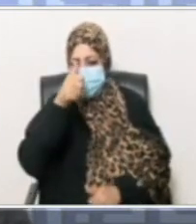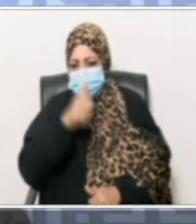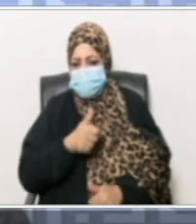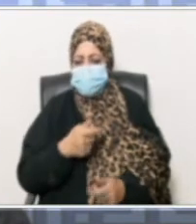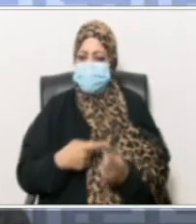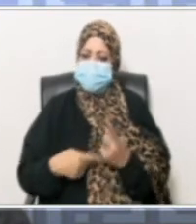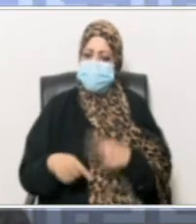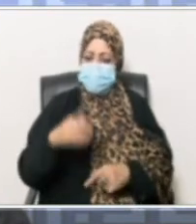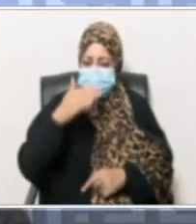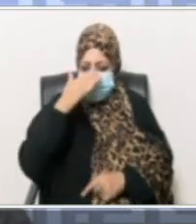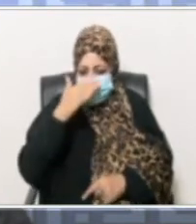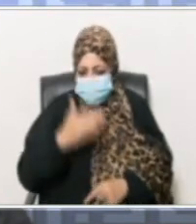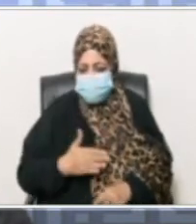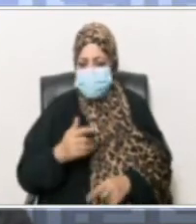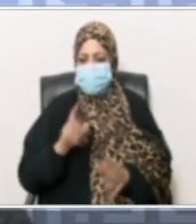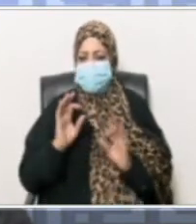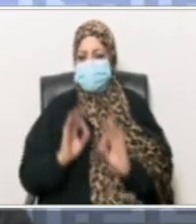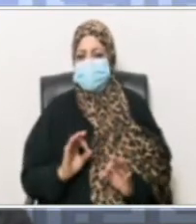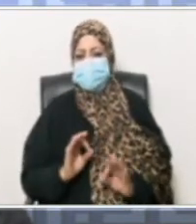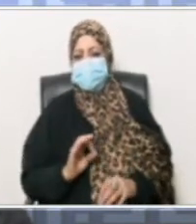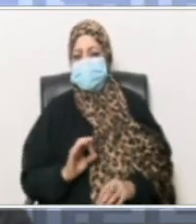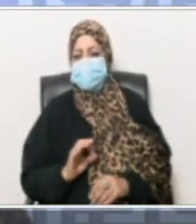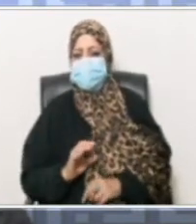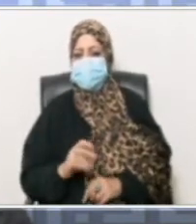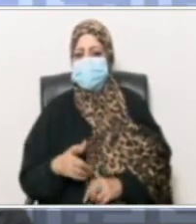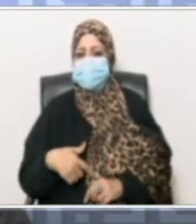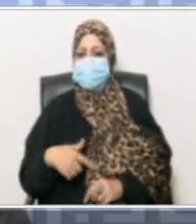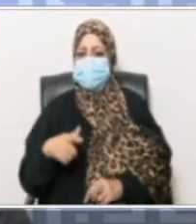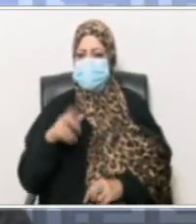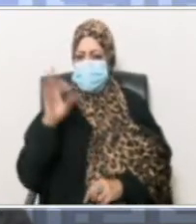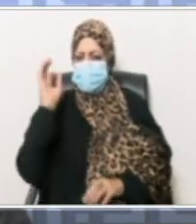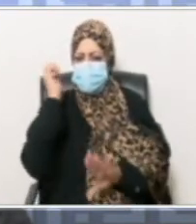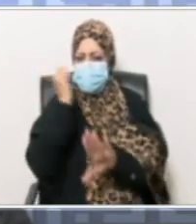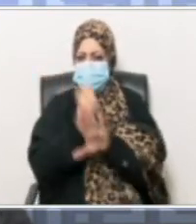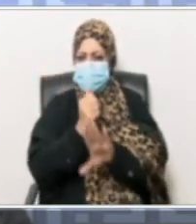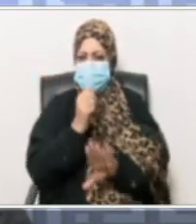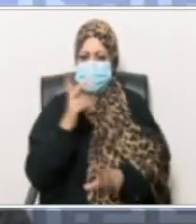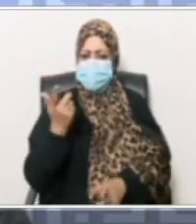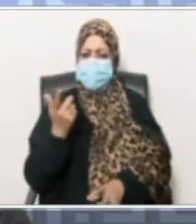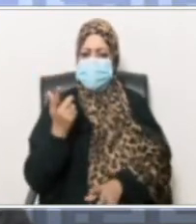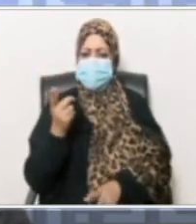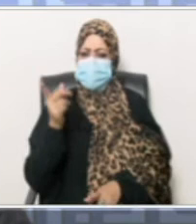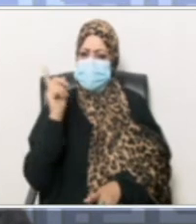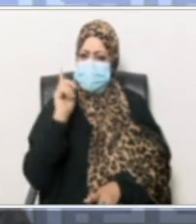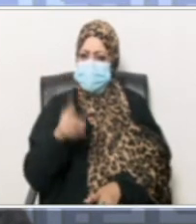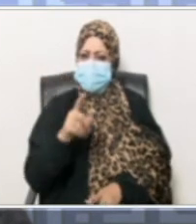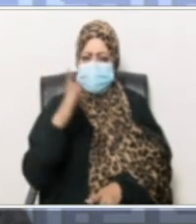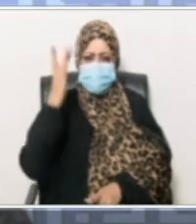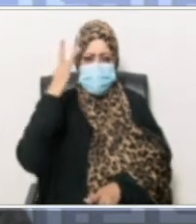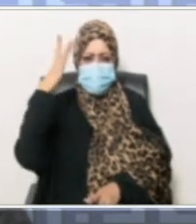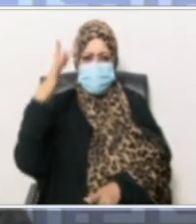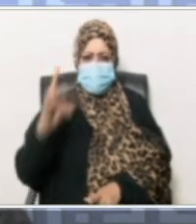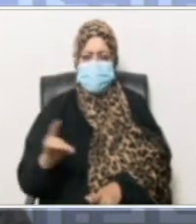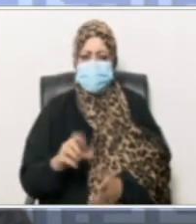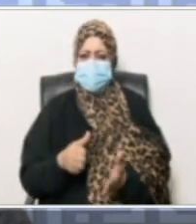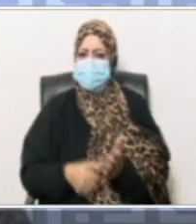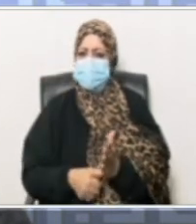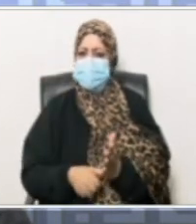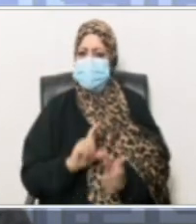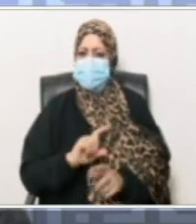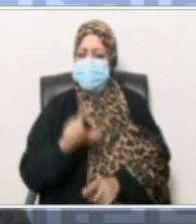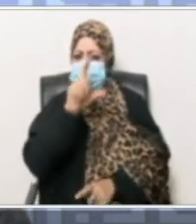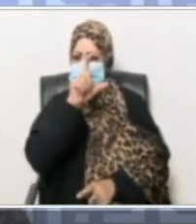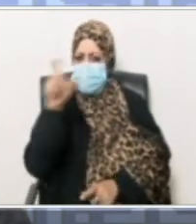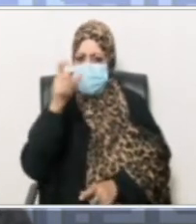خونة ولا على جهلة، لا يتقنون دينهم ولا يتقنون